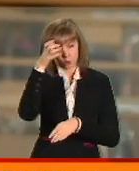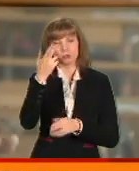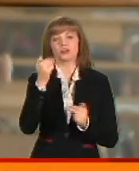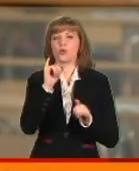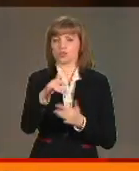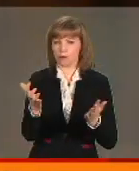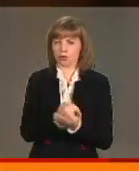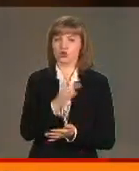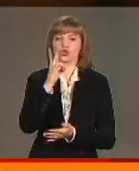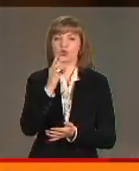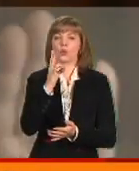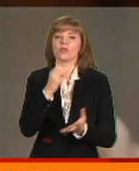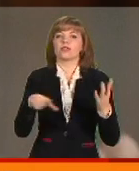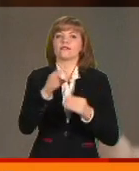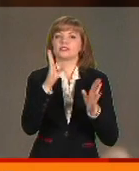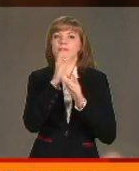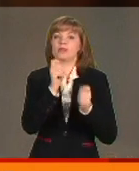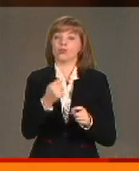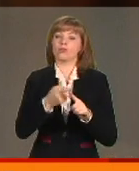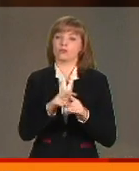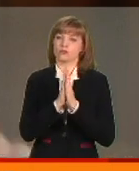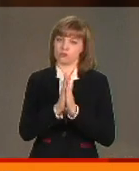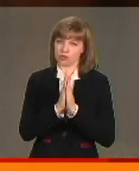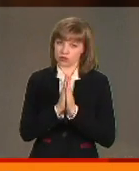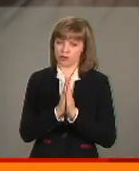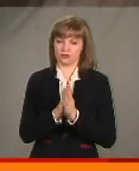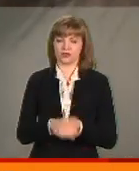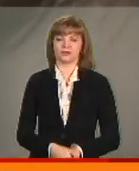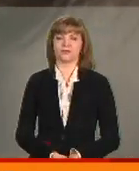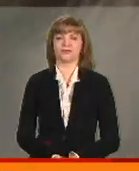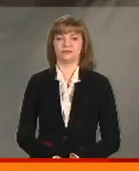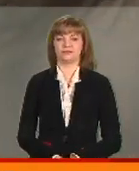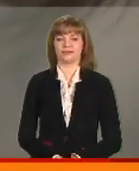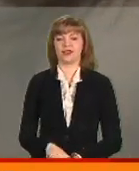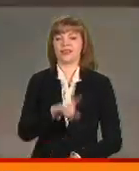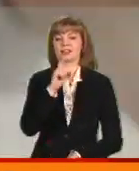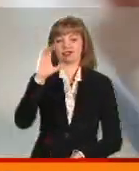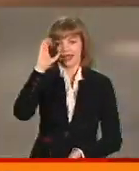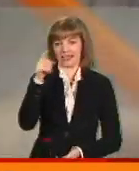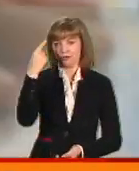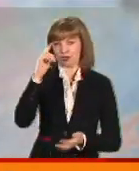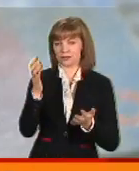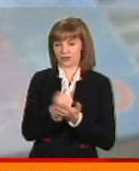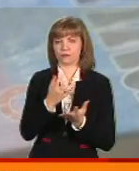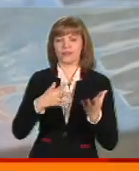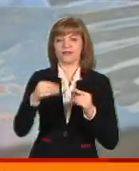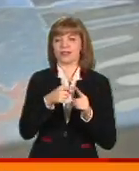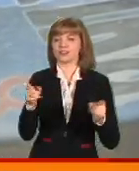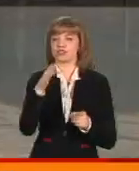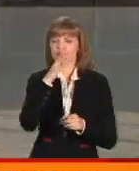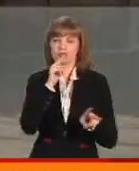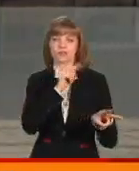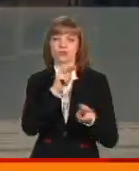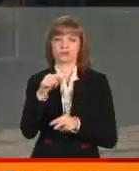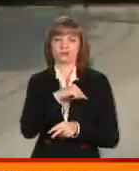тебя это получается, но не всем это дано. Поэтому, пожалуйста, мой дорогой. За криворізьким винахідником увесь цей час